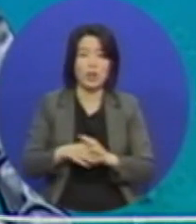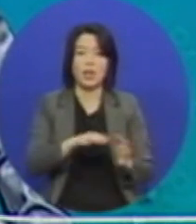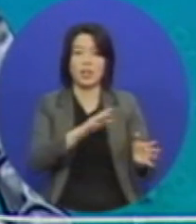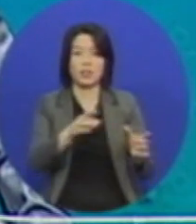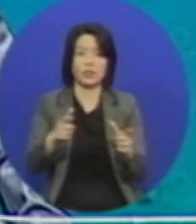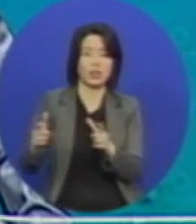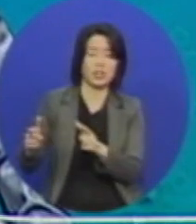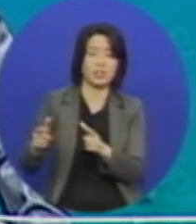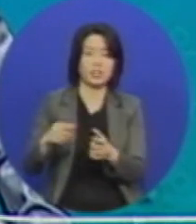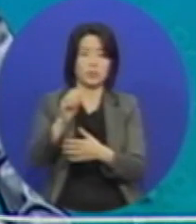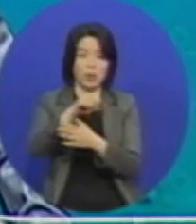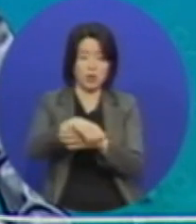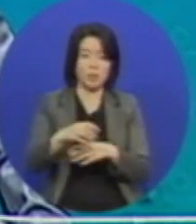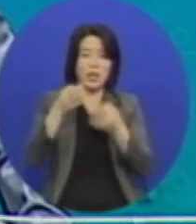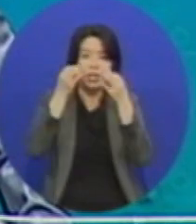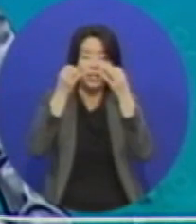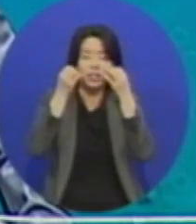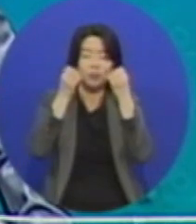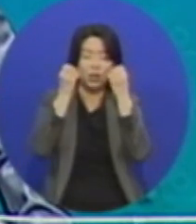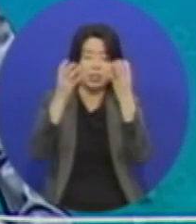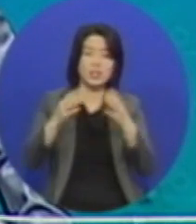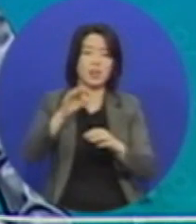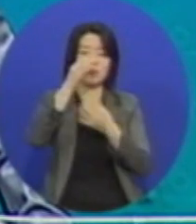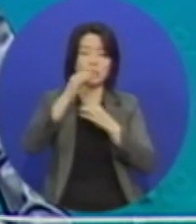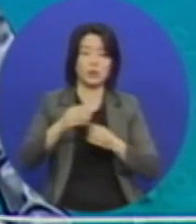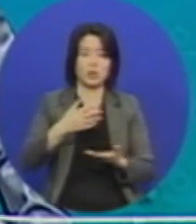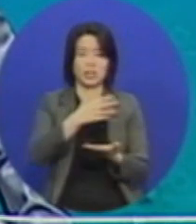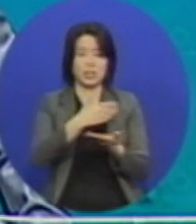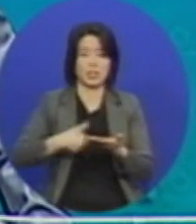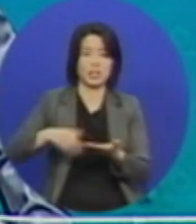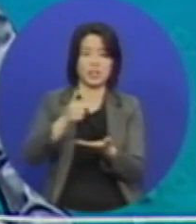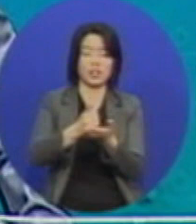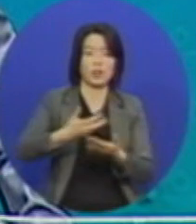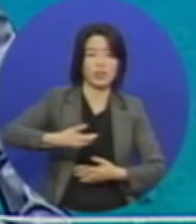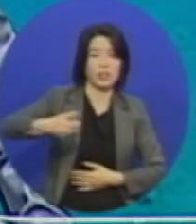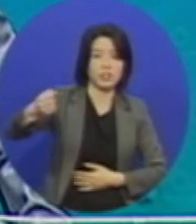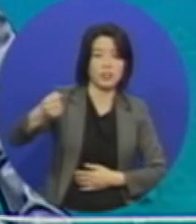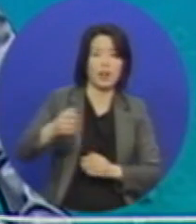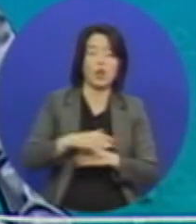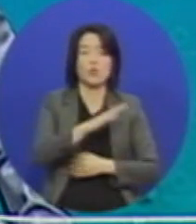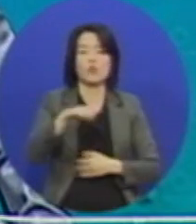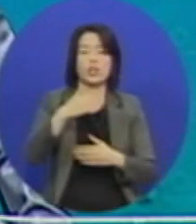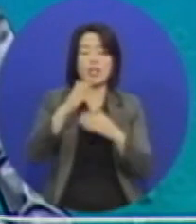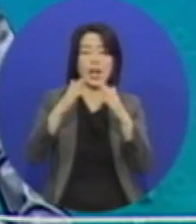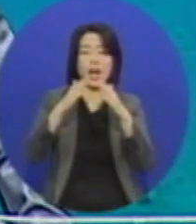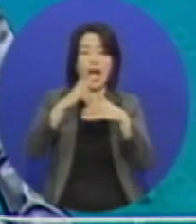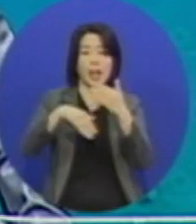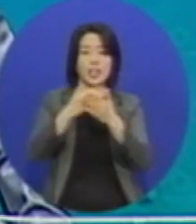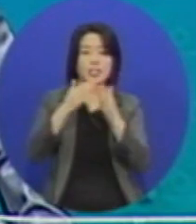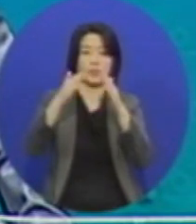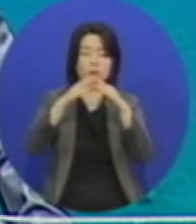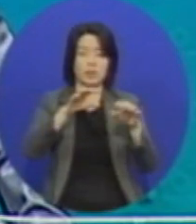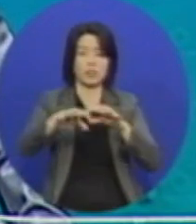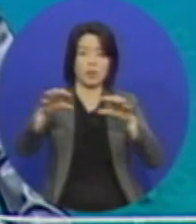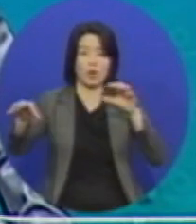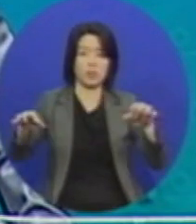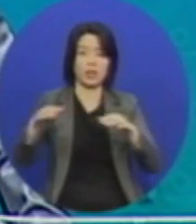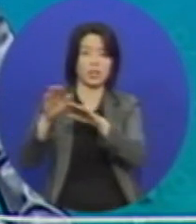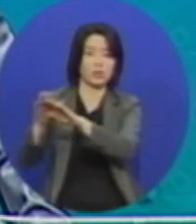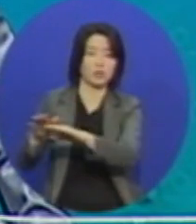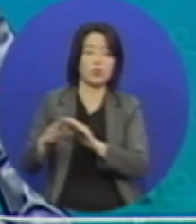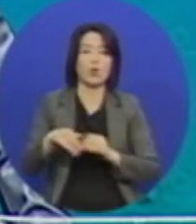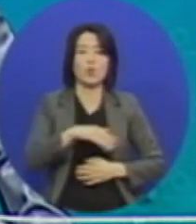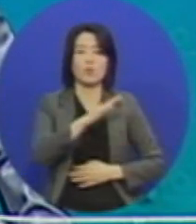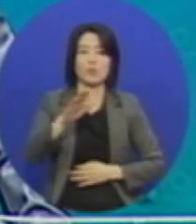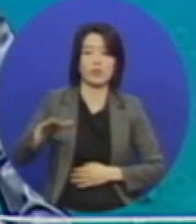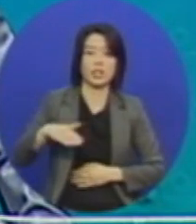열매와 3 포도주와 기름을 제사장들에게 로 가져다가 우리 하나님의 전에 여러 방에 두고 또 우리소 산물에